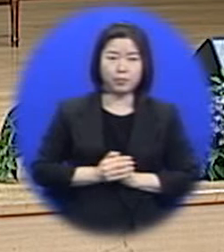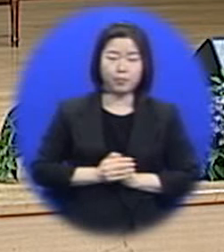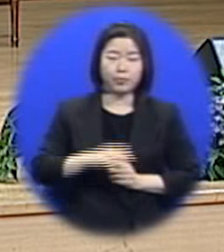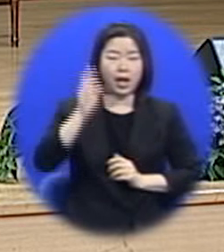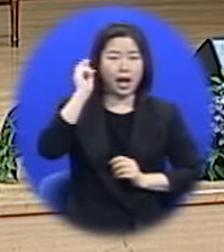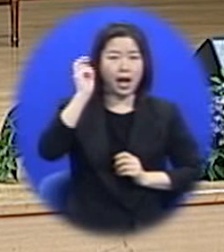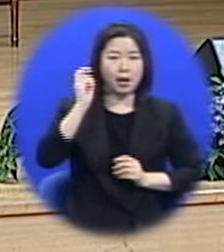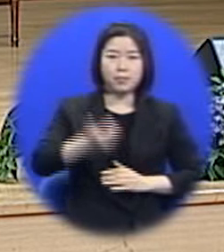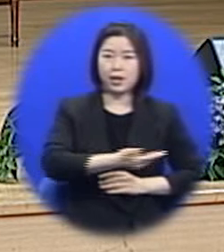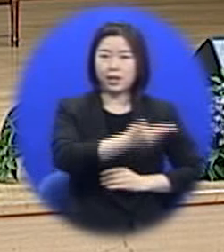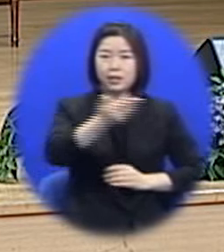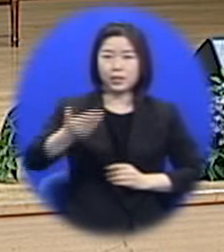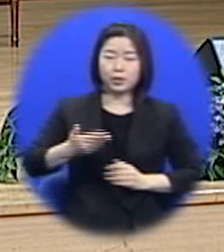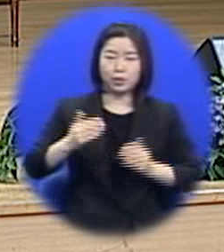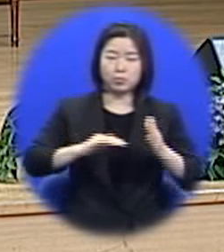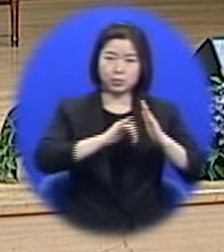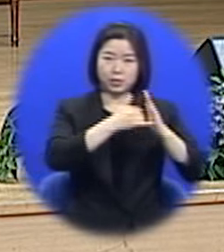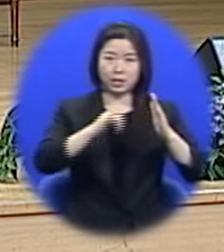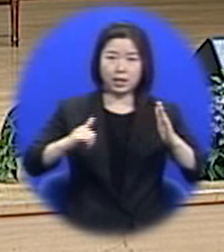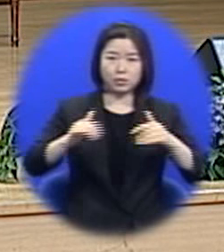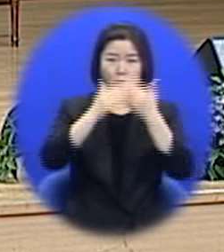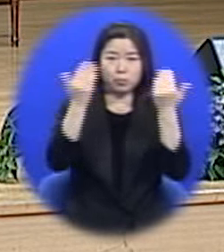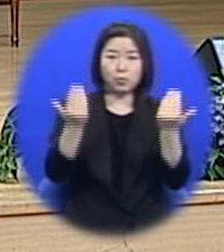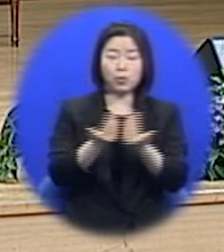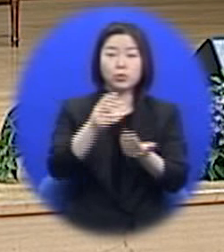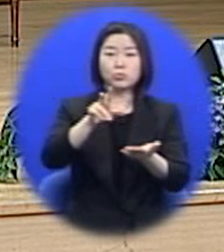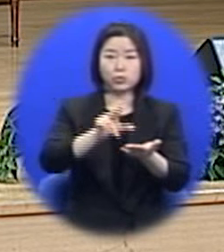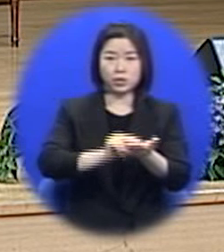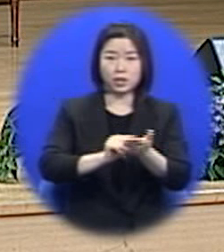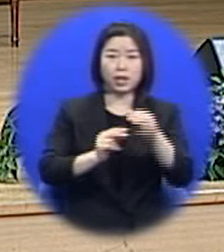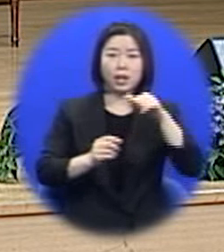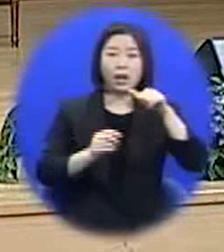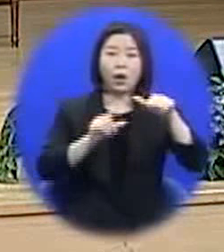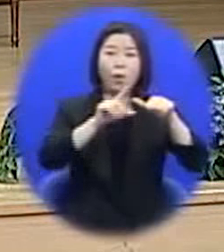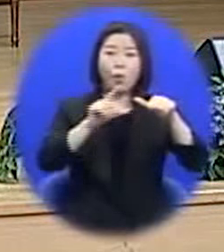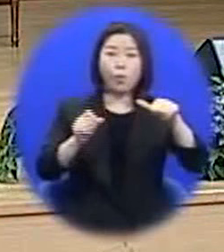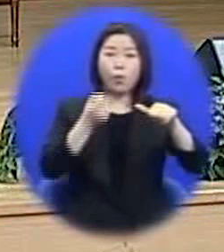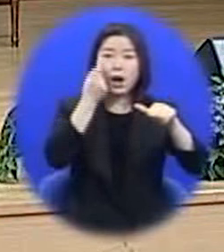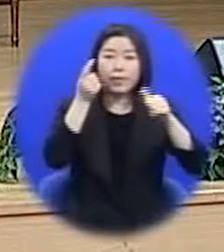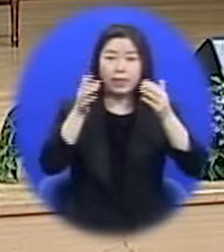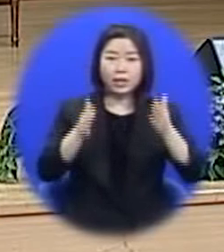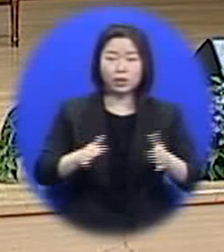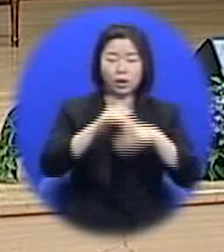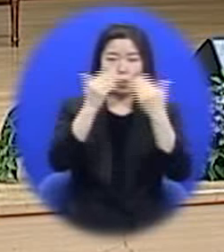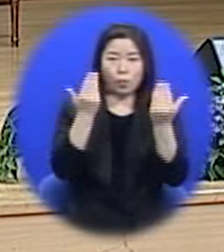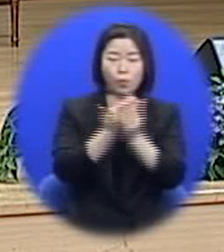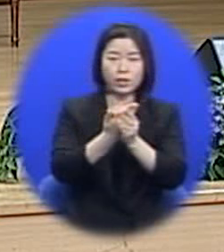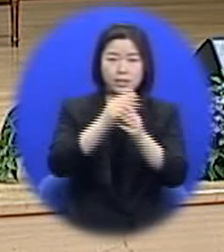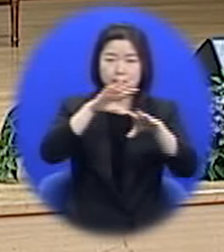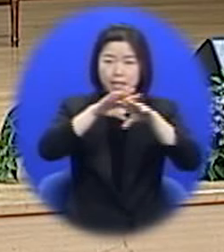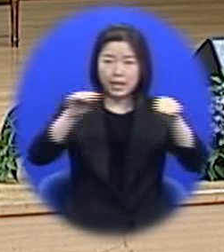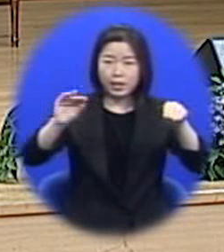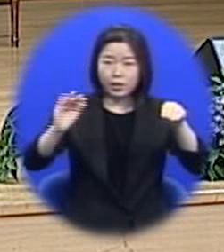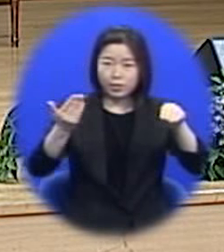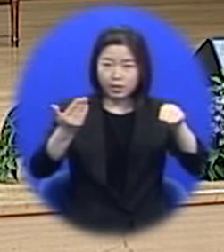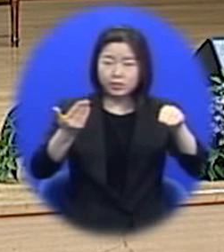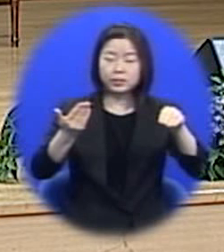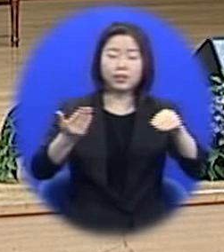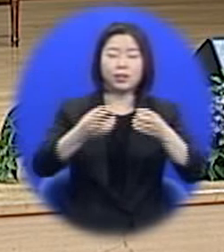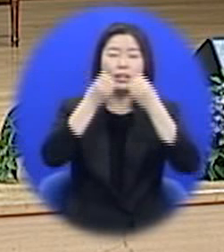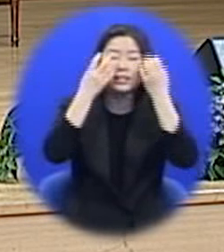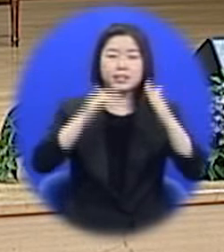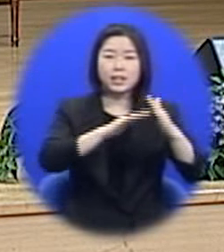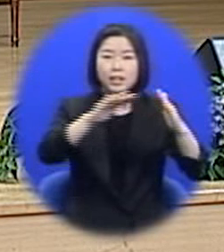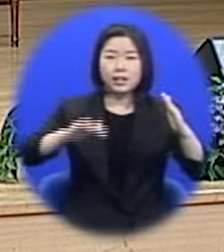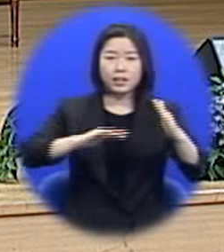아마 여러분의 가정 모든 문제가 5월 한 달 동안 완전히 다 해결돼서 완전히 새 가정처럼